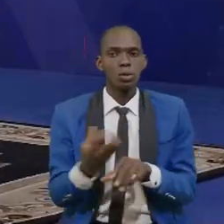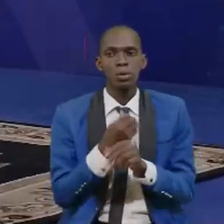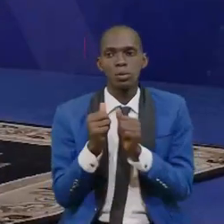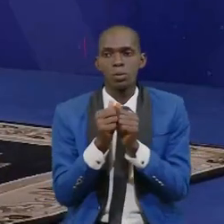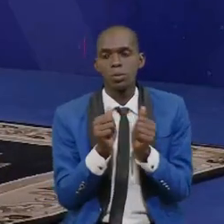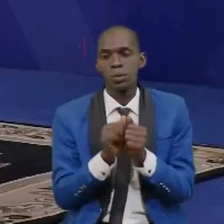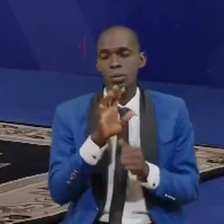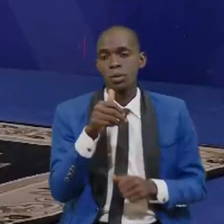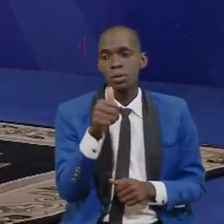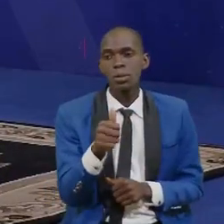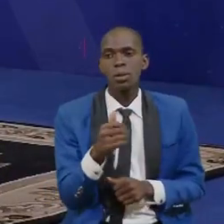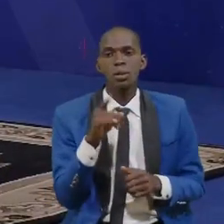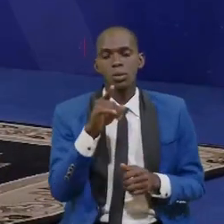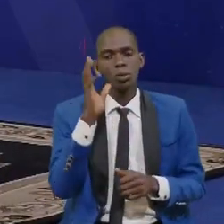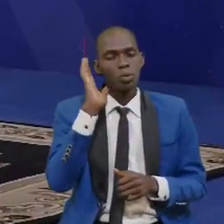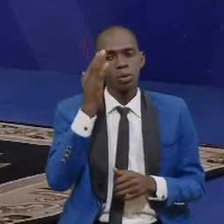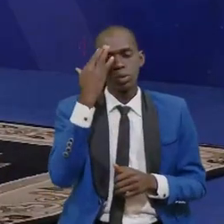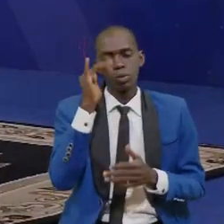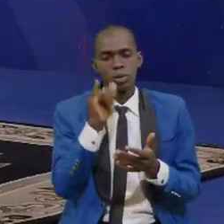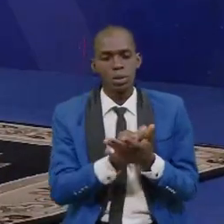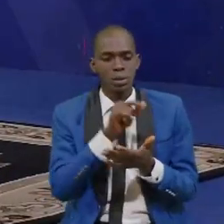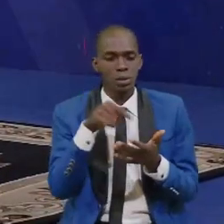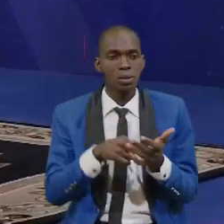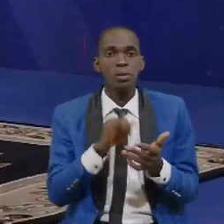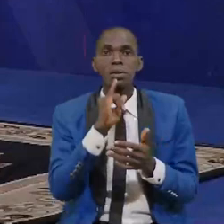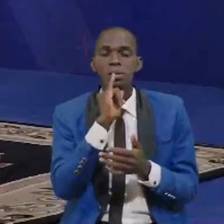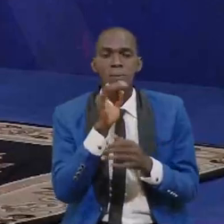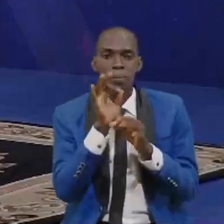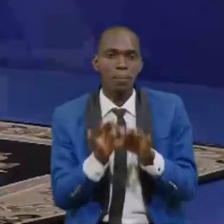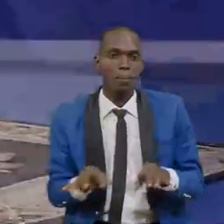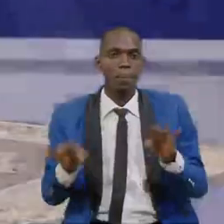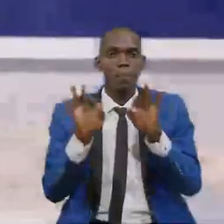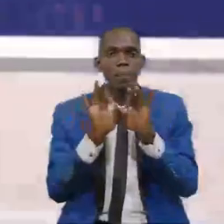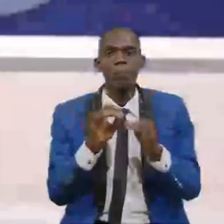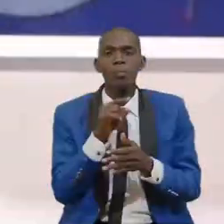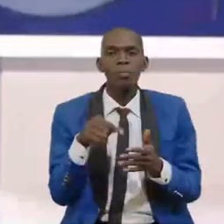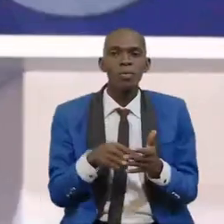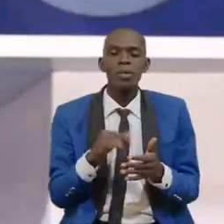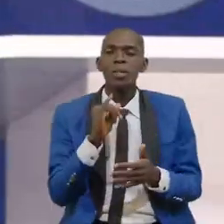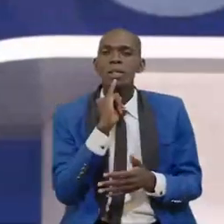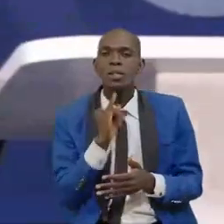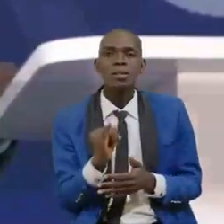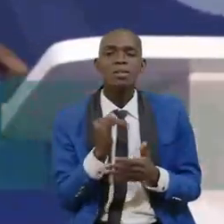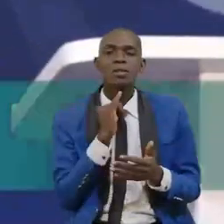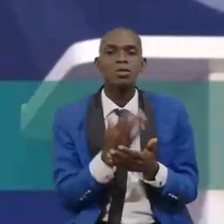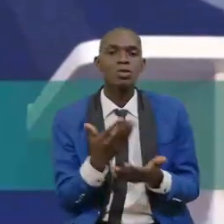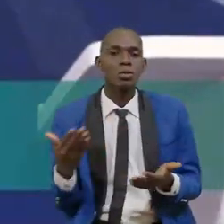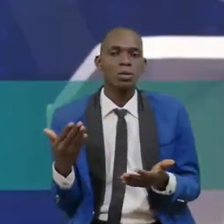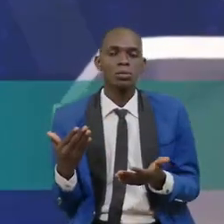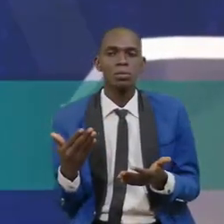avoir pour savoir que ceci est essentiel, que ceci est quelque chose que je ne